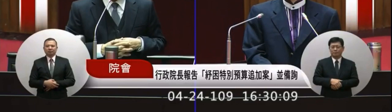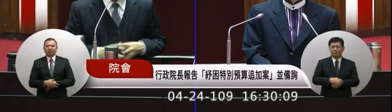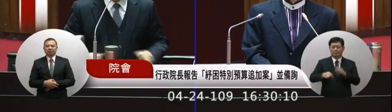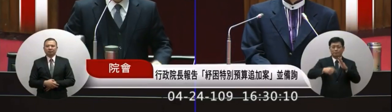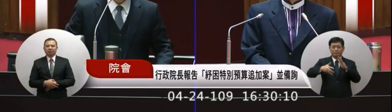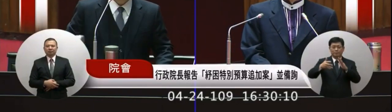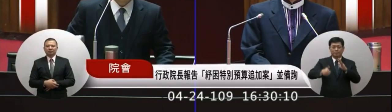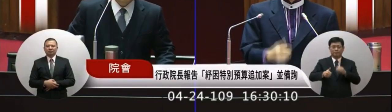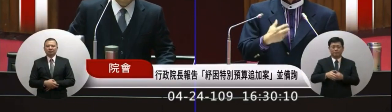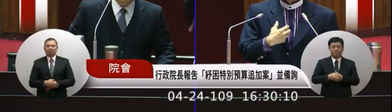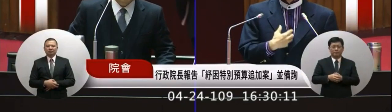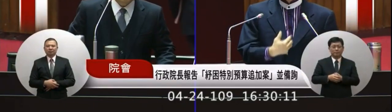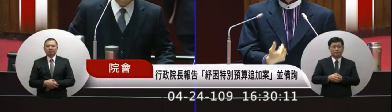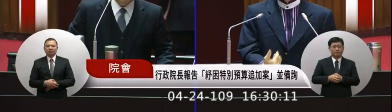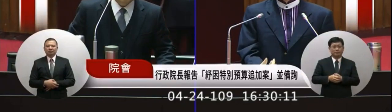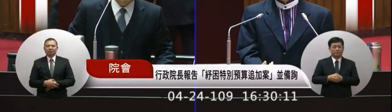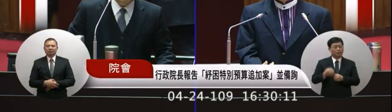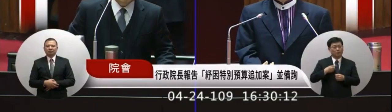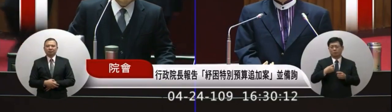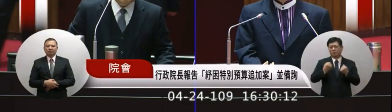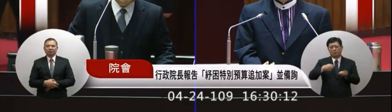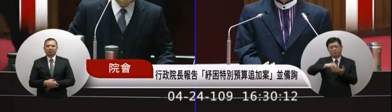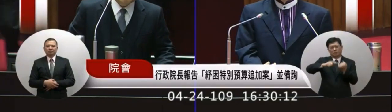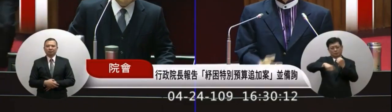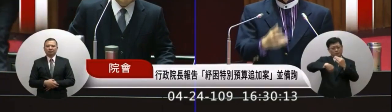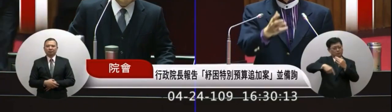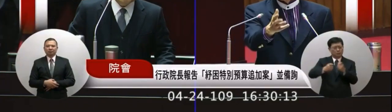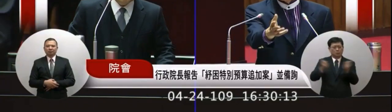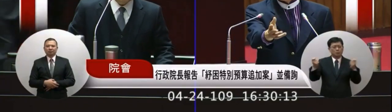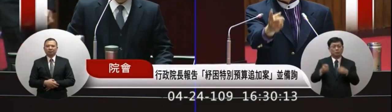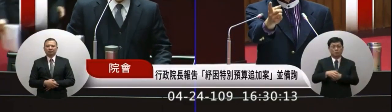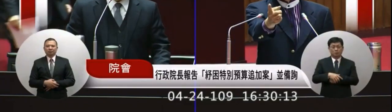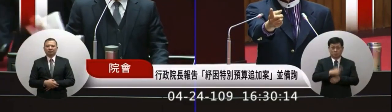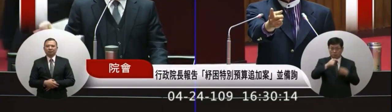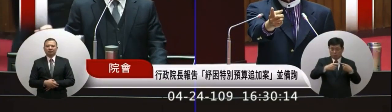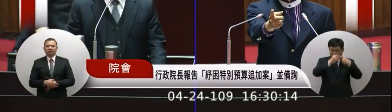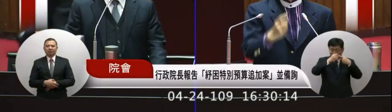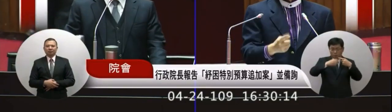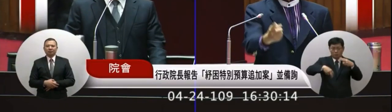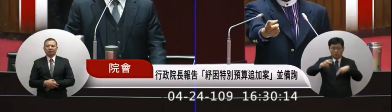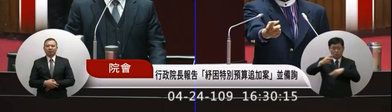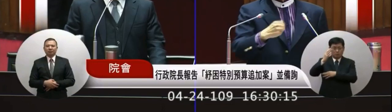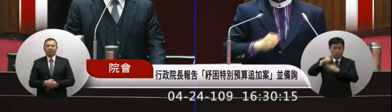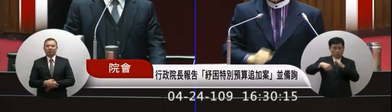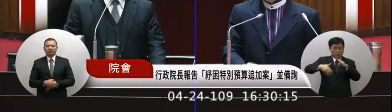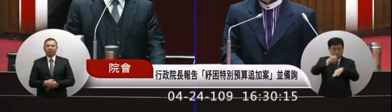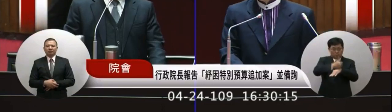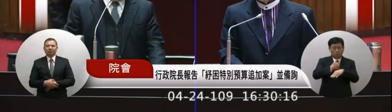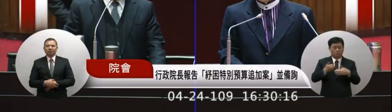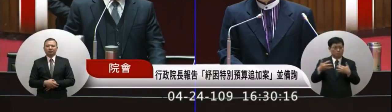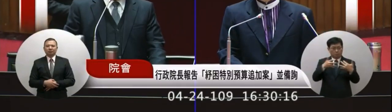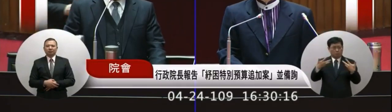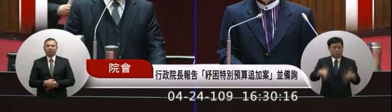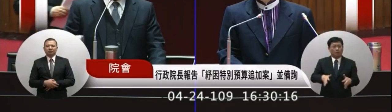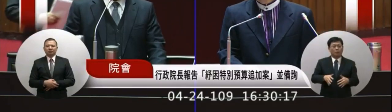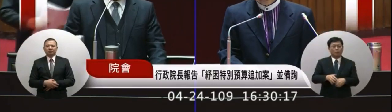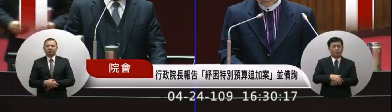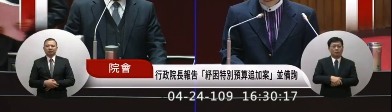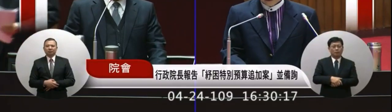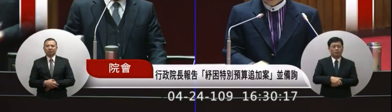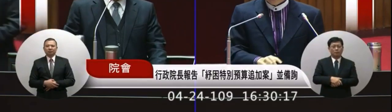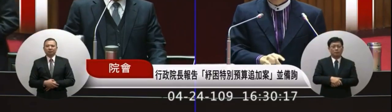长，我伫另外一只股啊啦吼，你第一个做行政院长，我嘛甲你咨询过啊，吼，